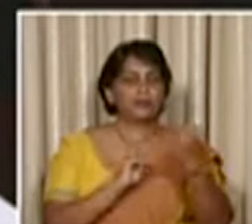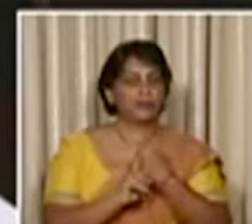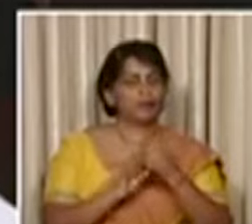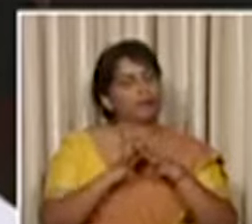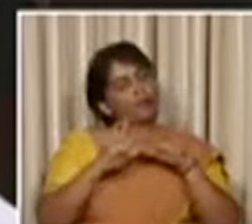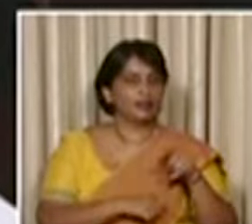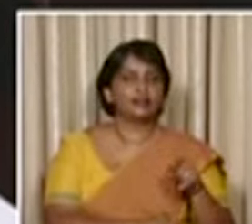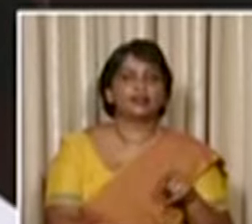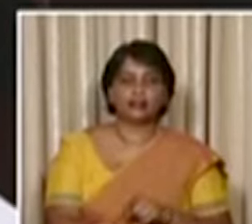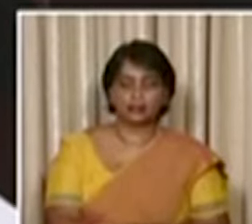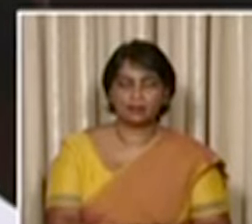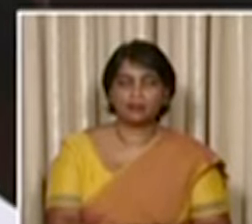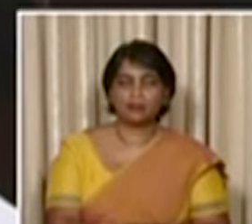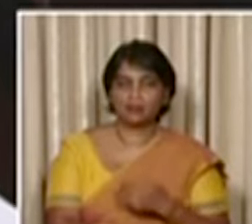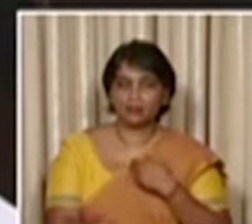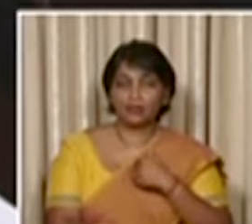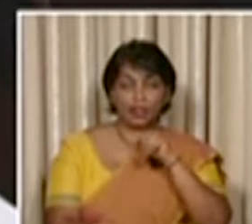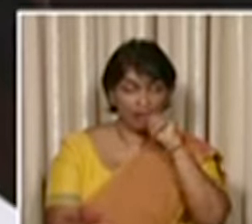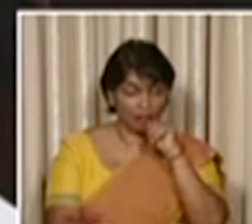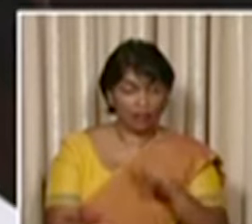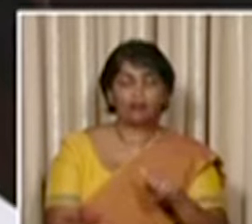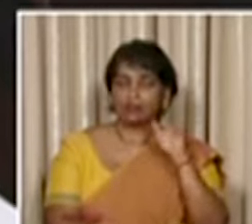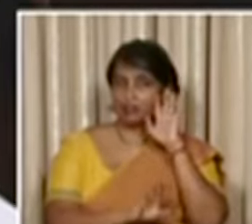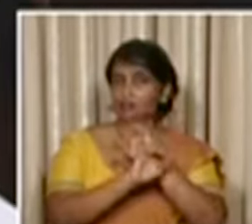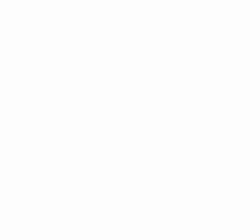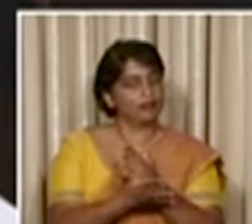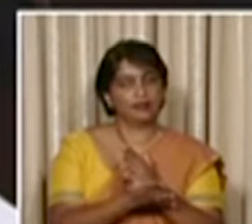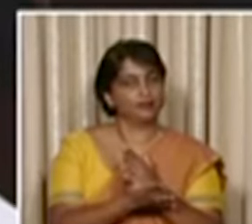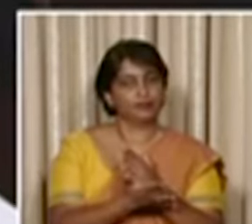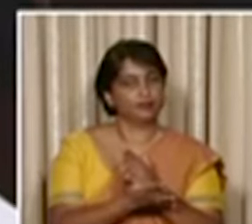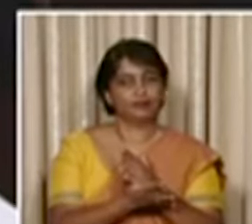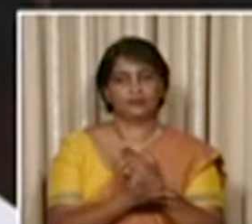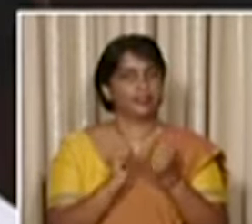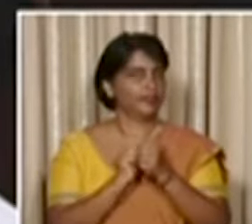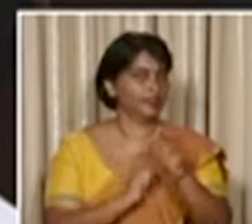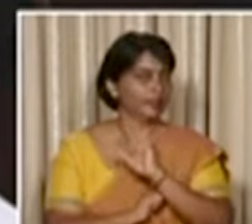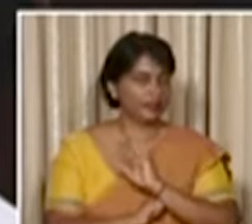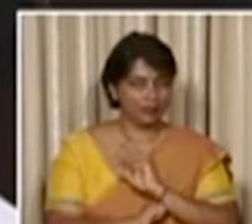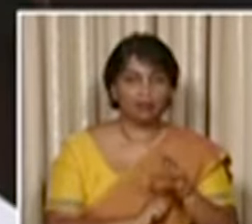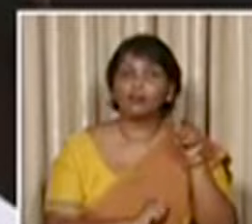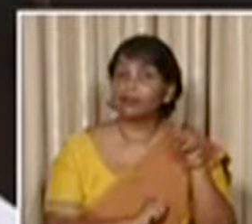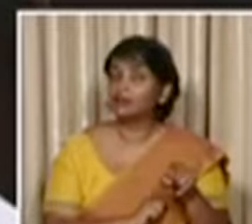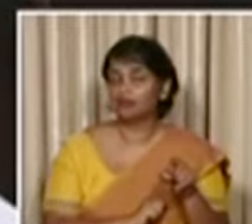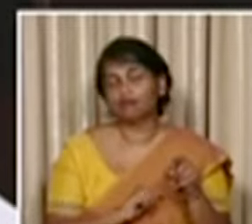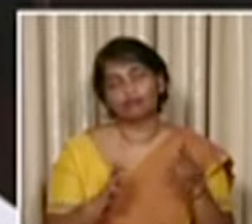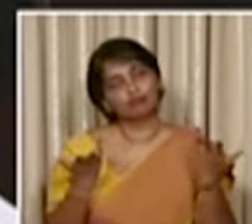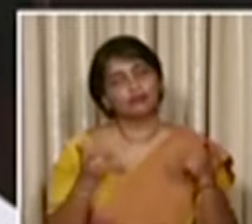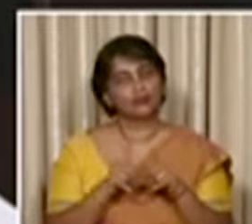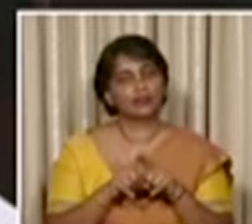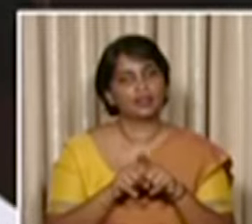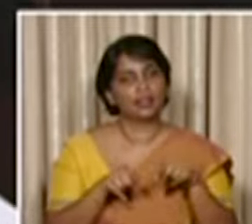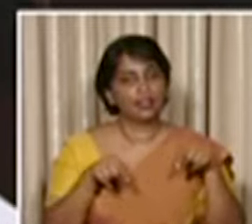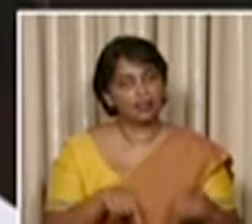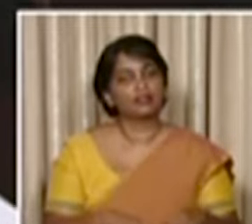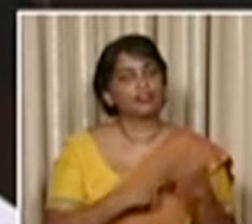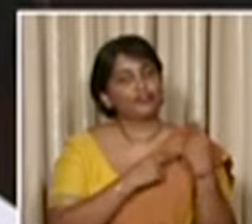මොනම හේතුවකටවත් අපි සත්‍ය හෙළිදරව් වෙන එක නතර කරන්න අපි කටයුතු කරන්නේ නැහැ. ඒයිට වැඩිය හොඳයි තියෙන